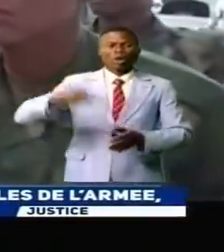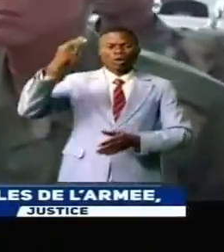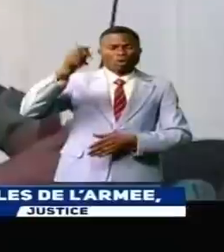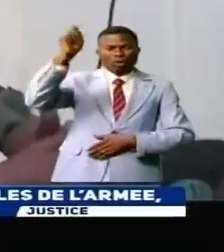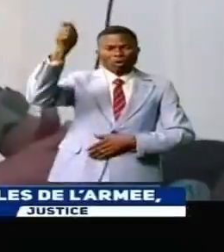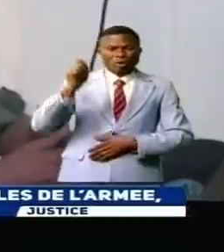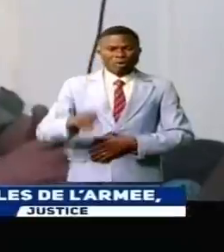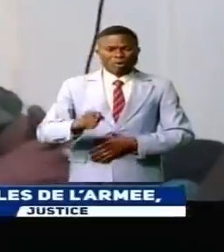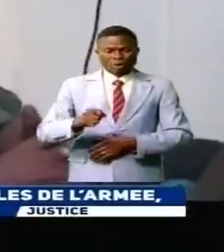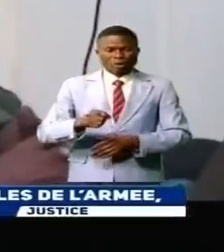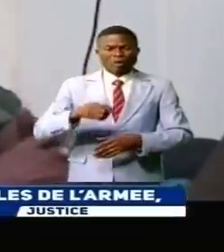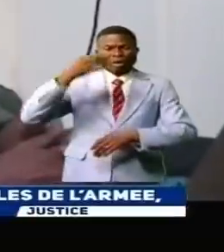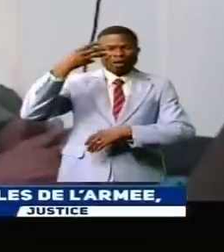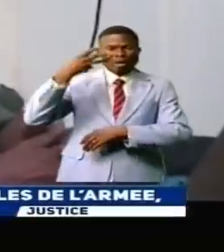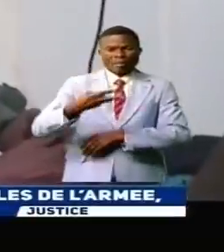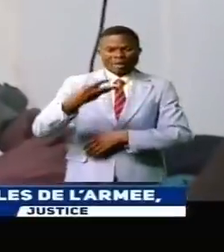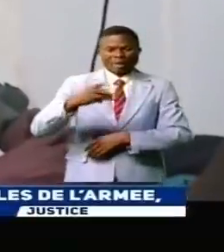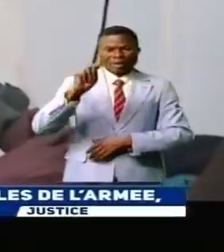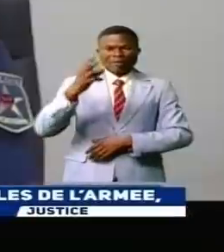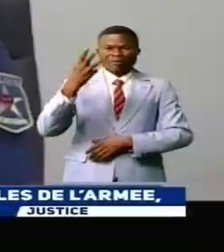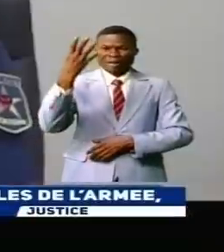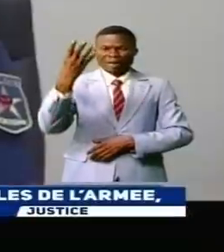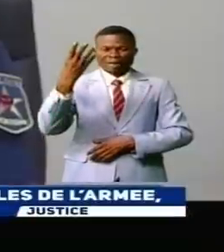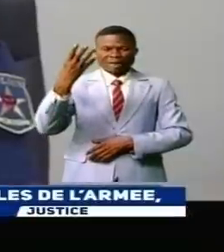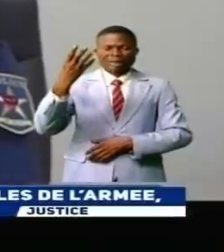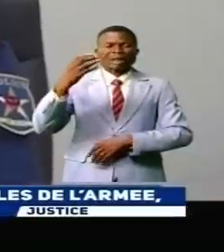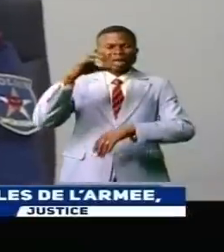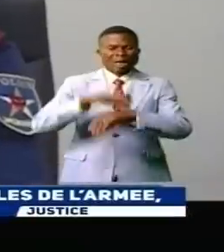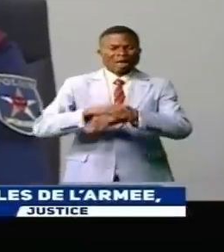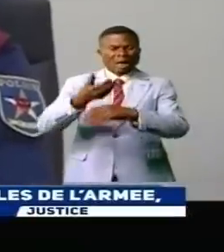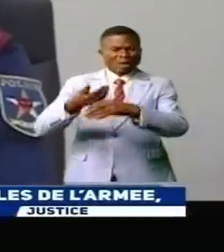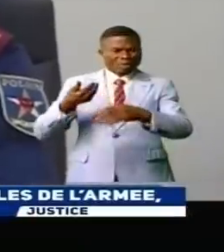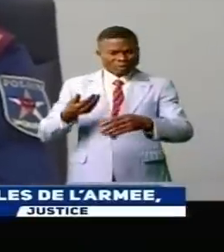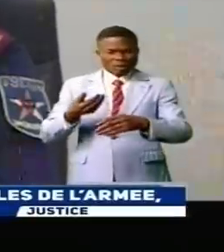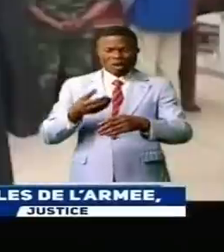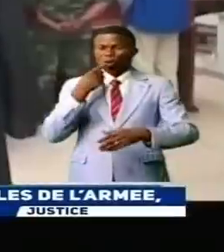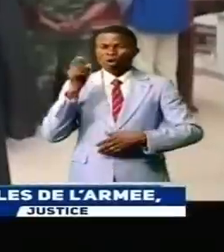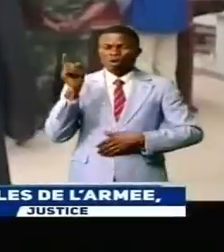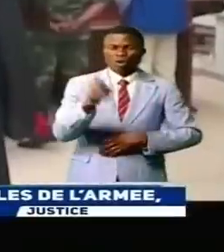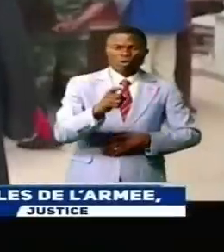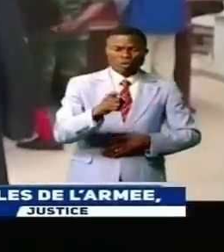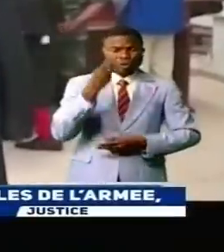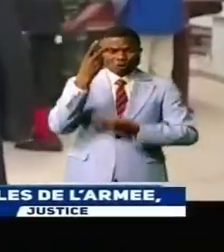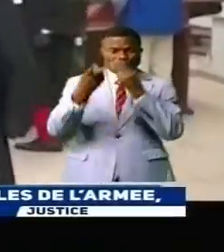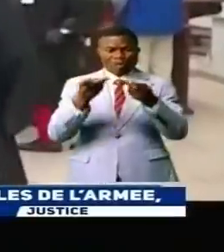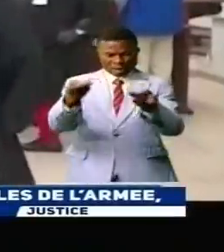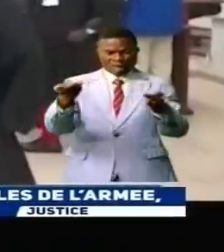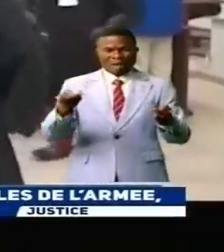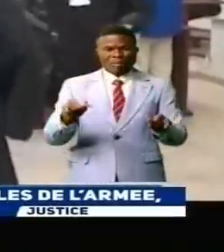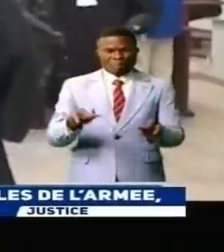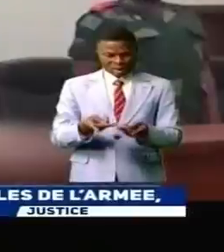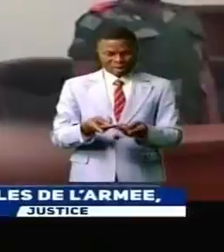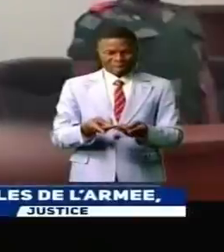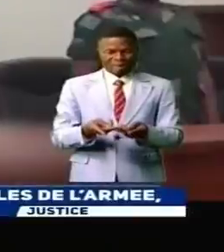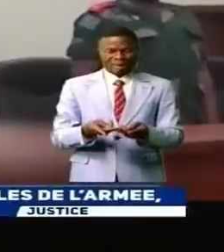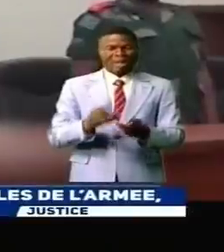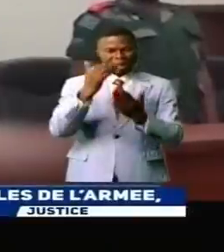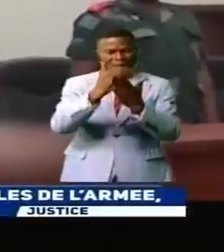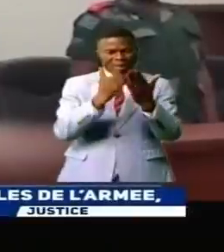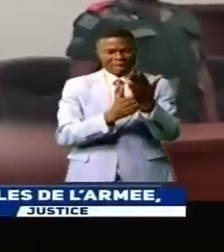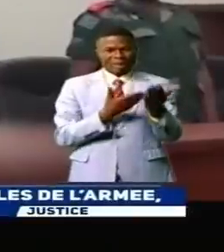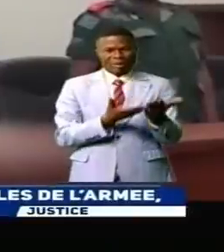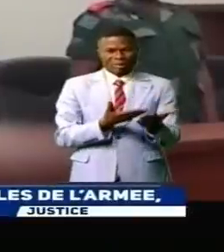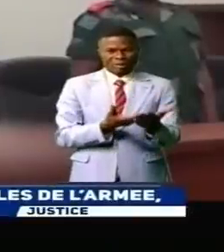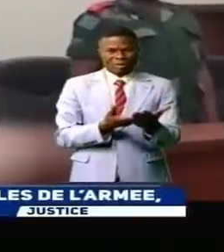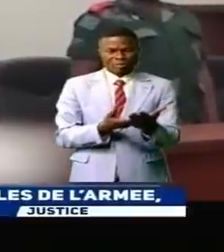rendu le mercredi 24 mai un arrêt avant dire droit, ordonnant une descente sur les 4 lieux cités ci-dessous.